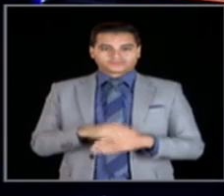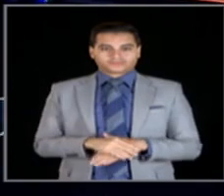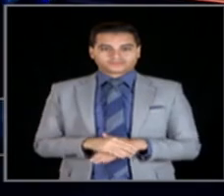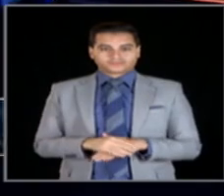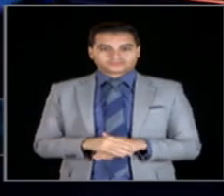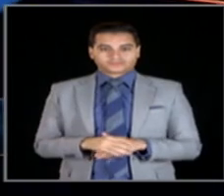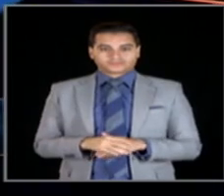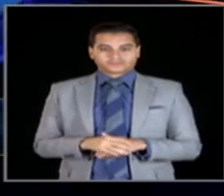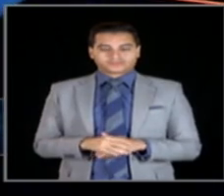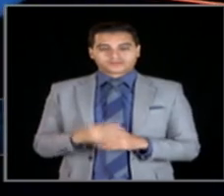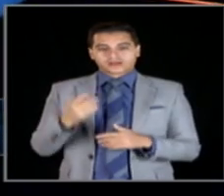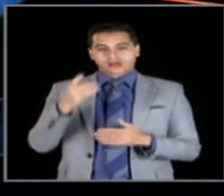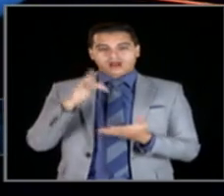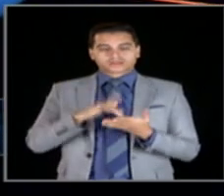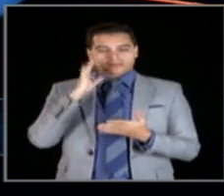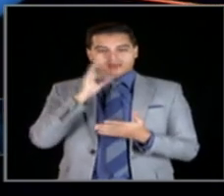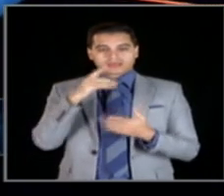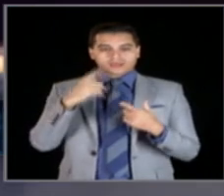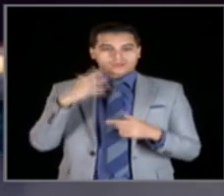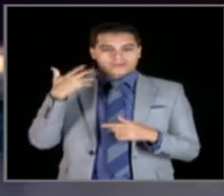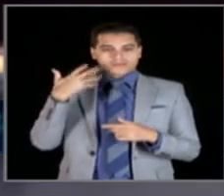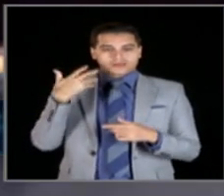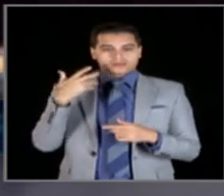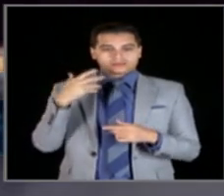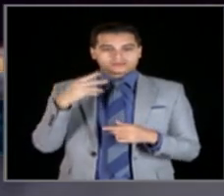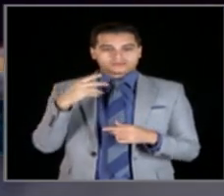كاونتر. ما هي عاصمة دولة ليبيا؟